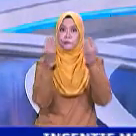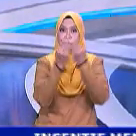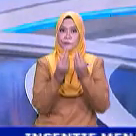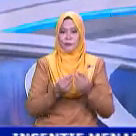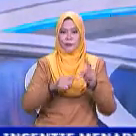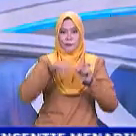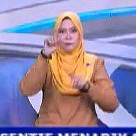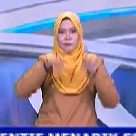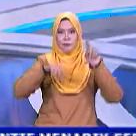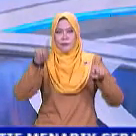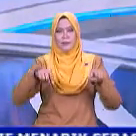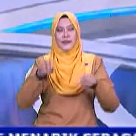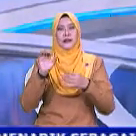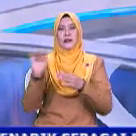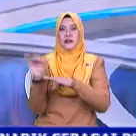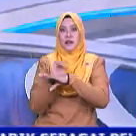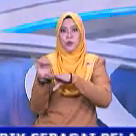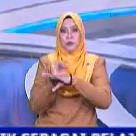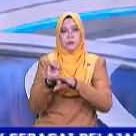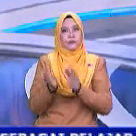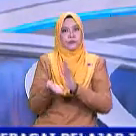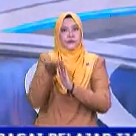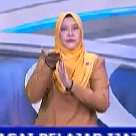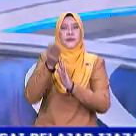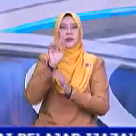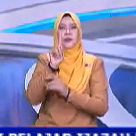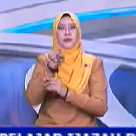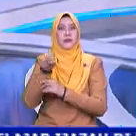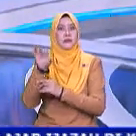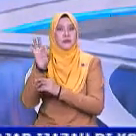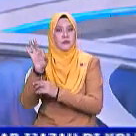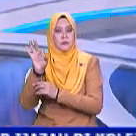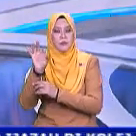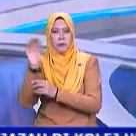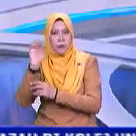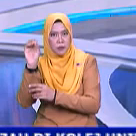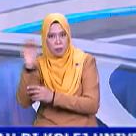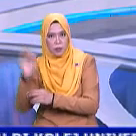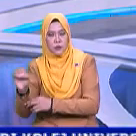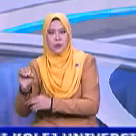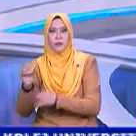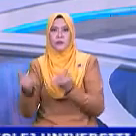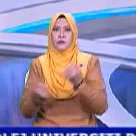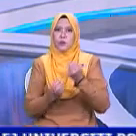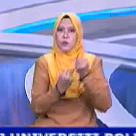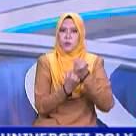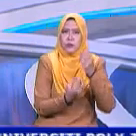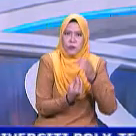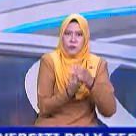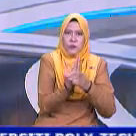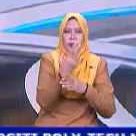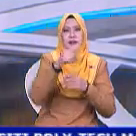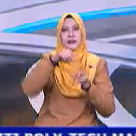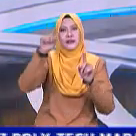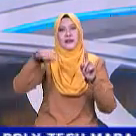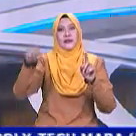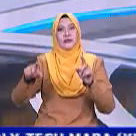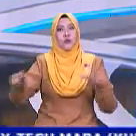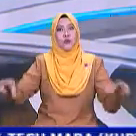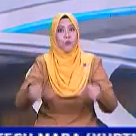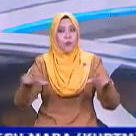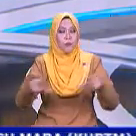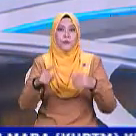Pertumbuhan perindustrian IPP meningkat 1.4% pada Jun tahun ini disokong pertumbuhan indeks